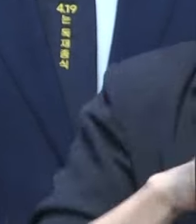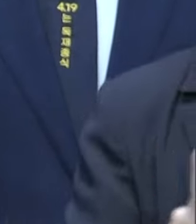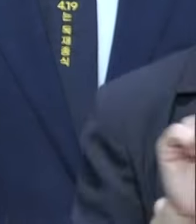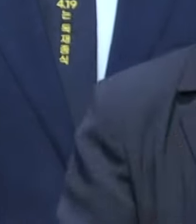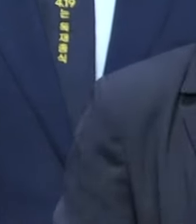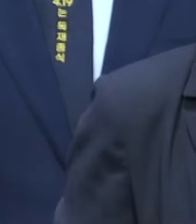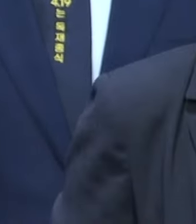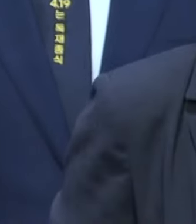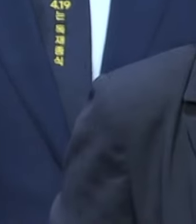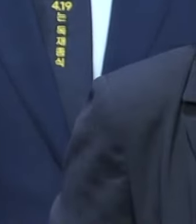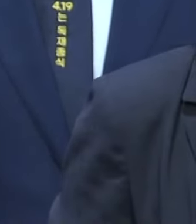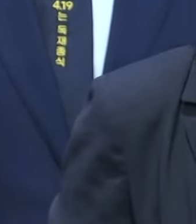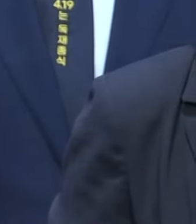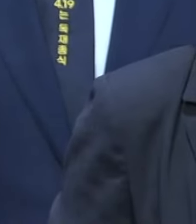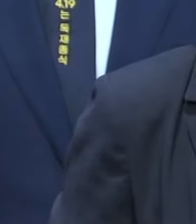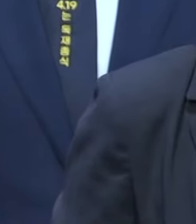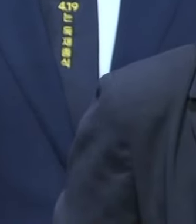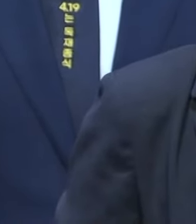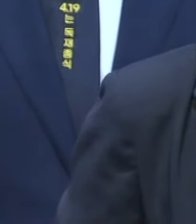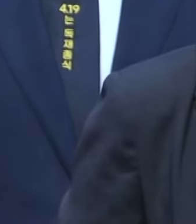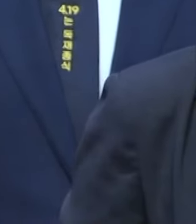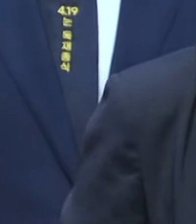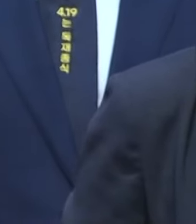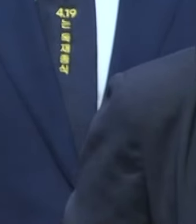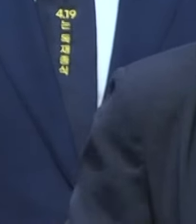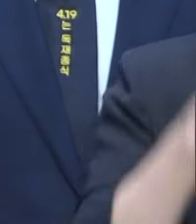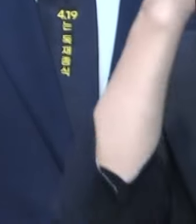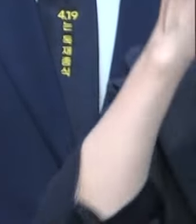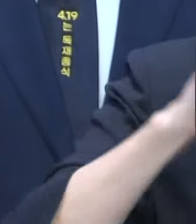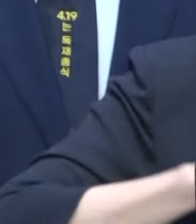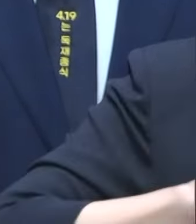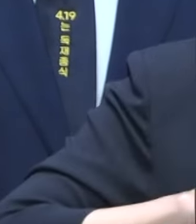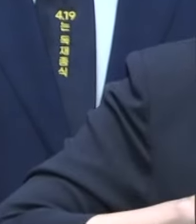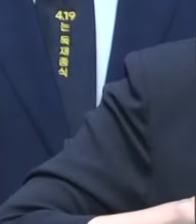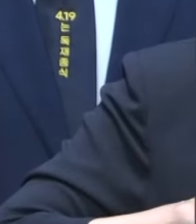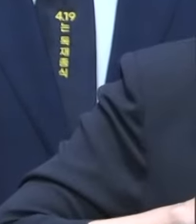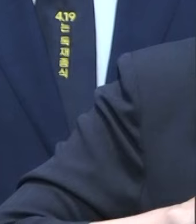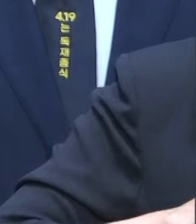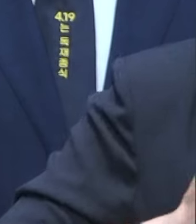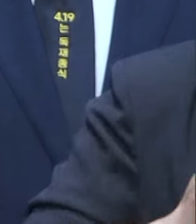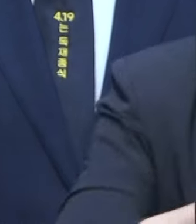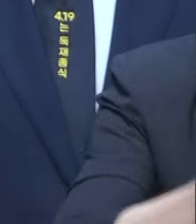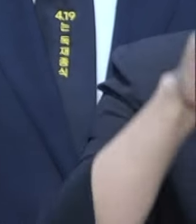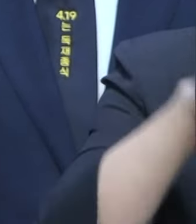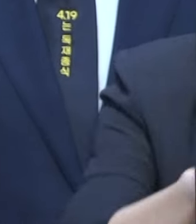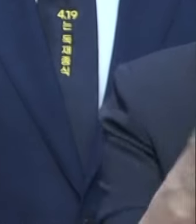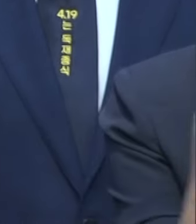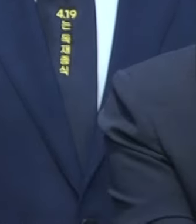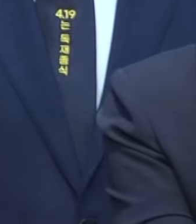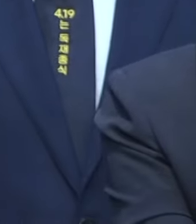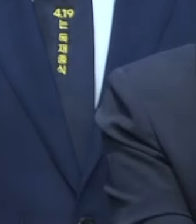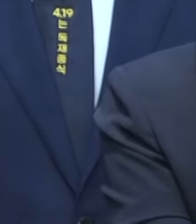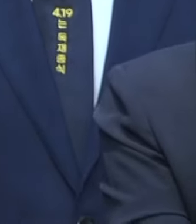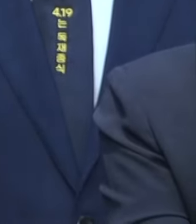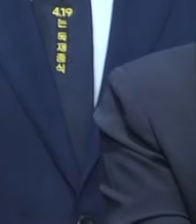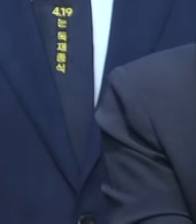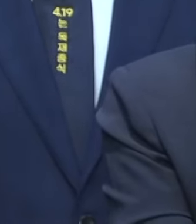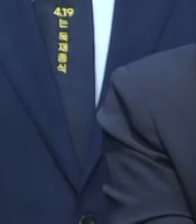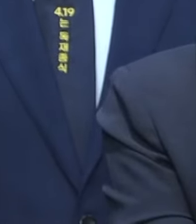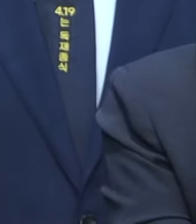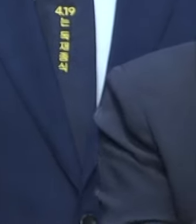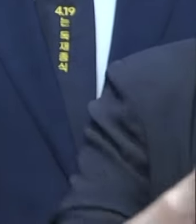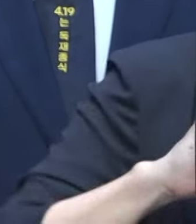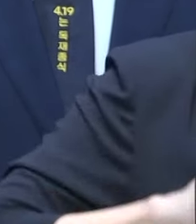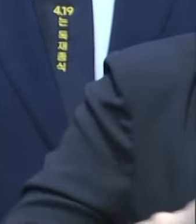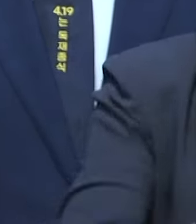심정이겠습니까 적어도 우리가 지금 대한민국 국군의 체계를 유지하기 위해서 는 적어도 우리